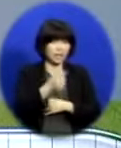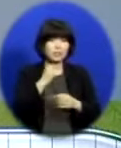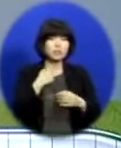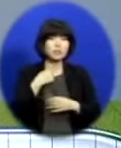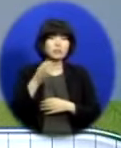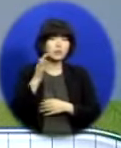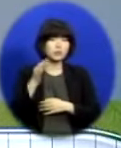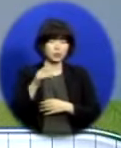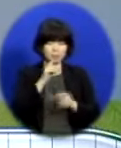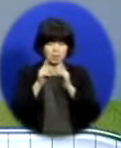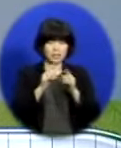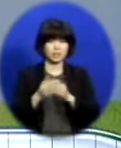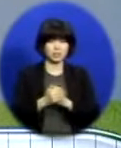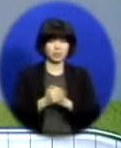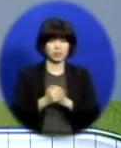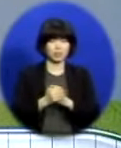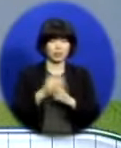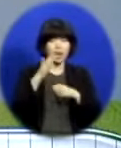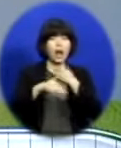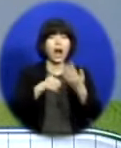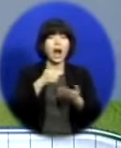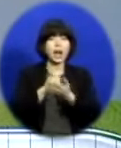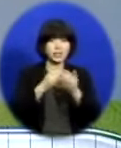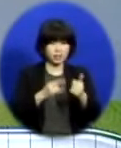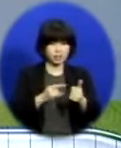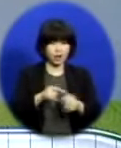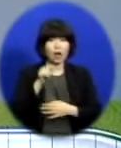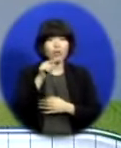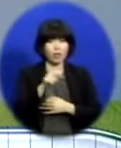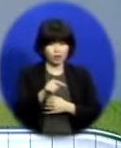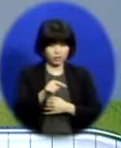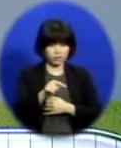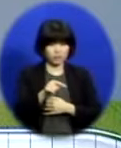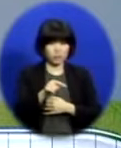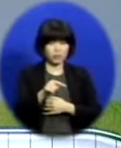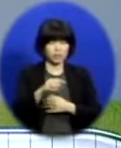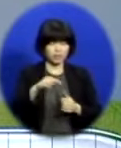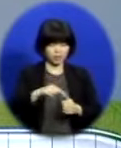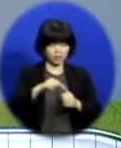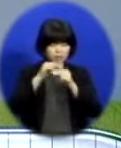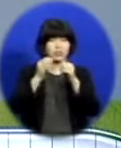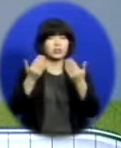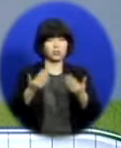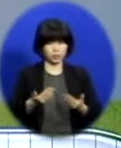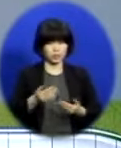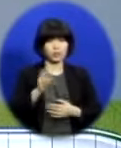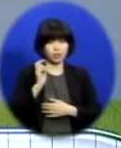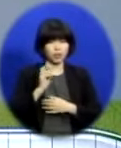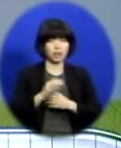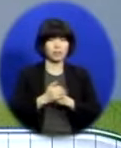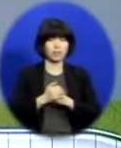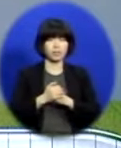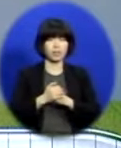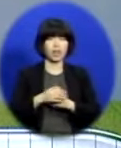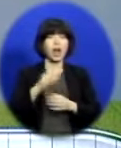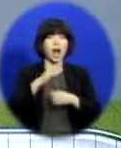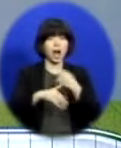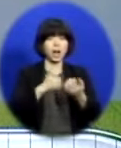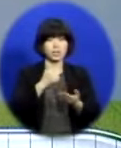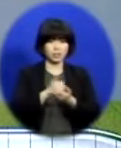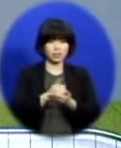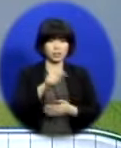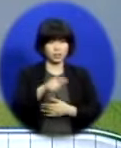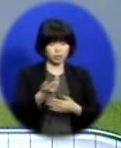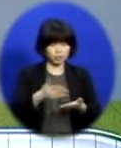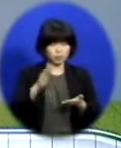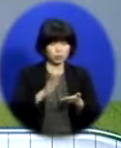말씀을 하시더 하나님께서 너를 건져 주실 거야 하나님께서 너를 고쳐주실